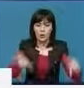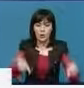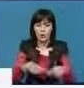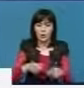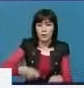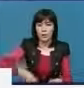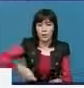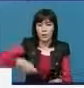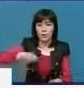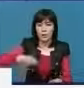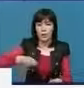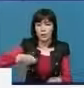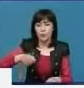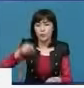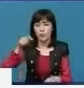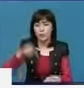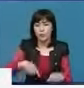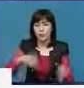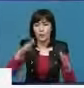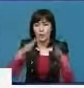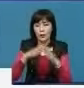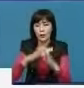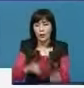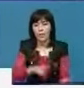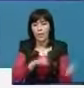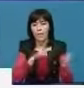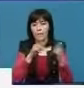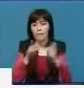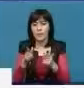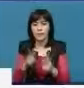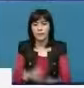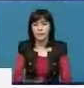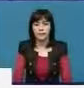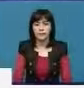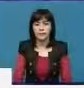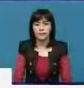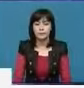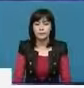сол жақтағы тұрғындардың дауысын жинауға аттанды.